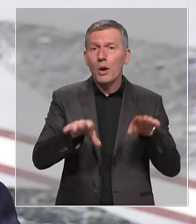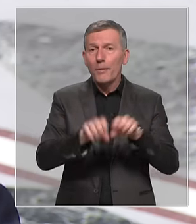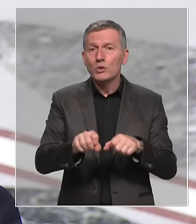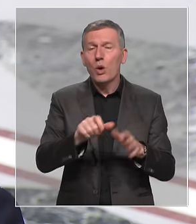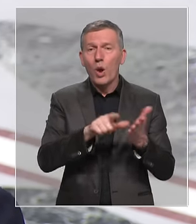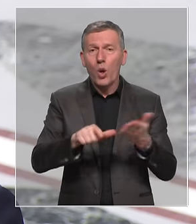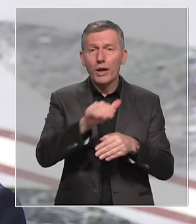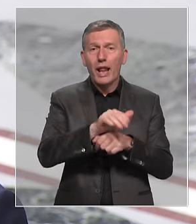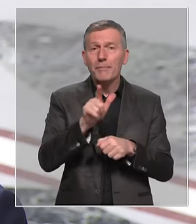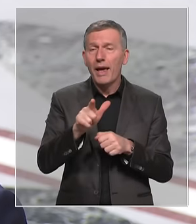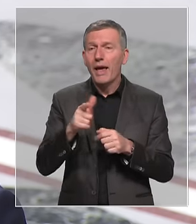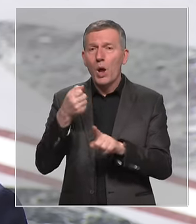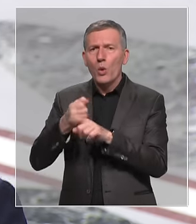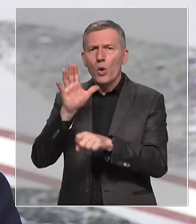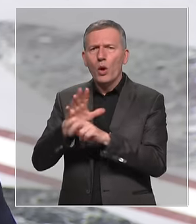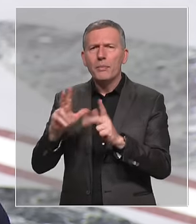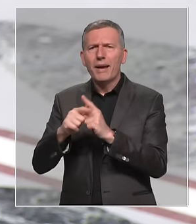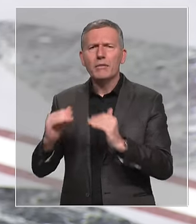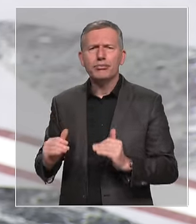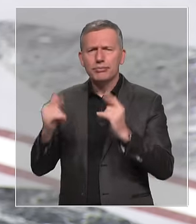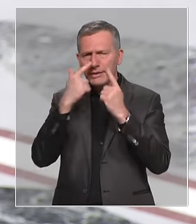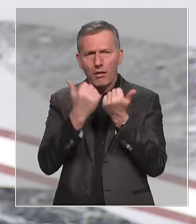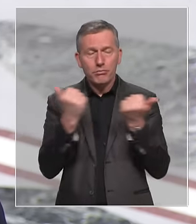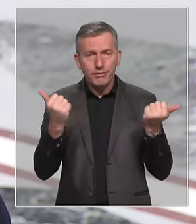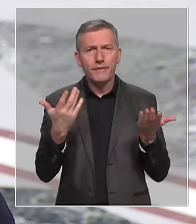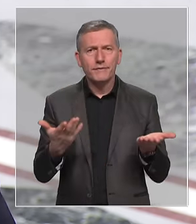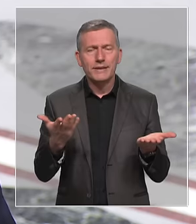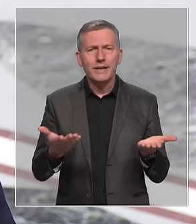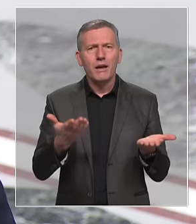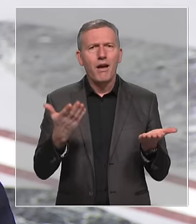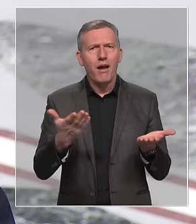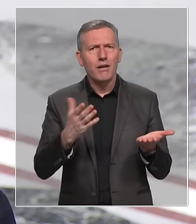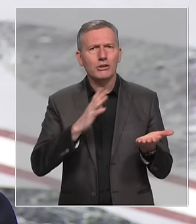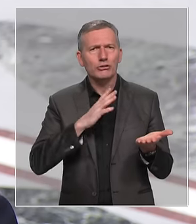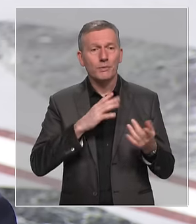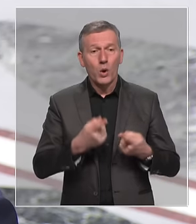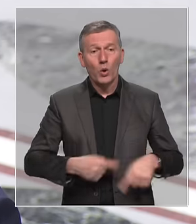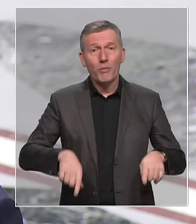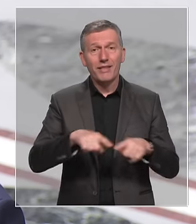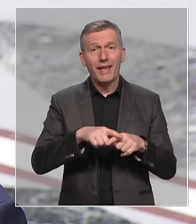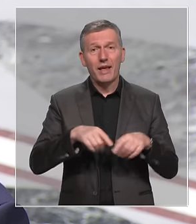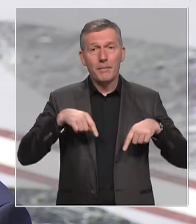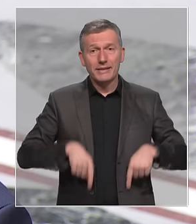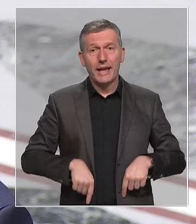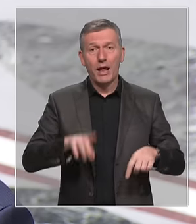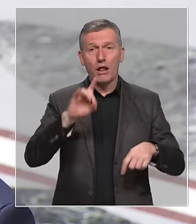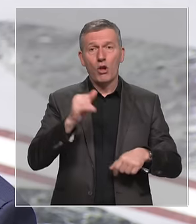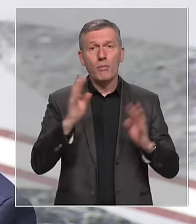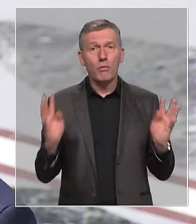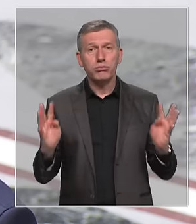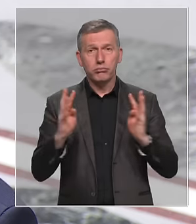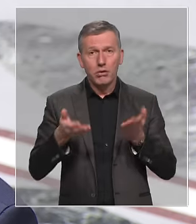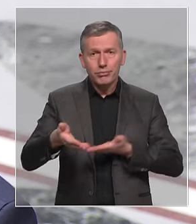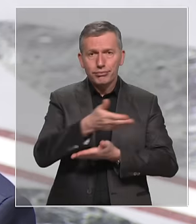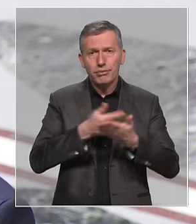mais lutter contre l'inflation sur les prix. Une fois qu'on a dit ça, il y a eu un comité interministériel aux Outre-mer qui s'est tenu, qui